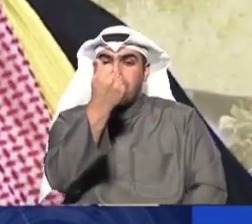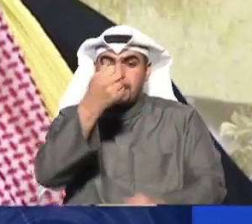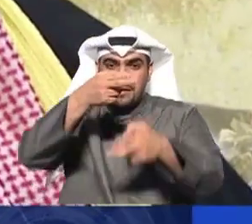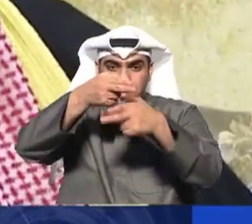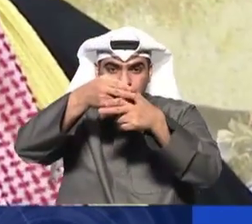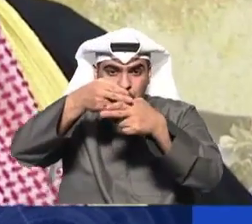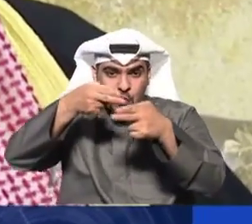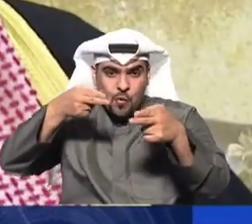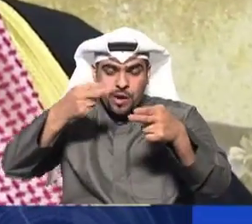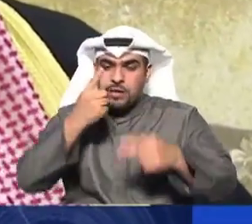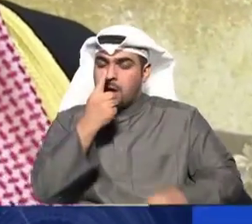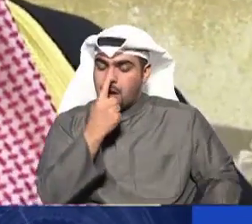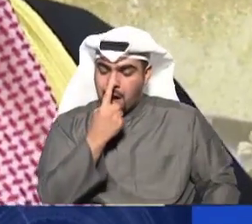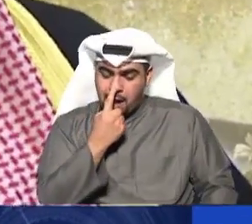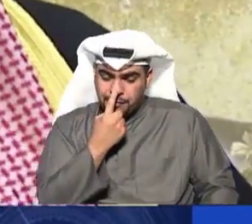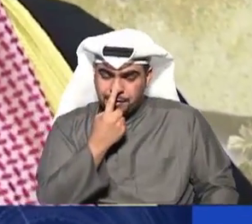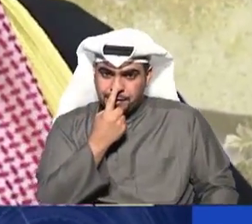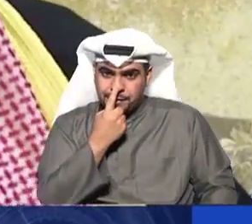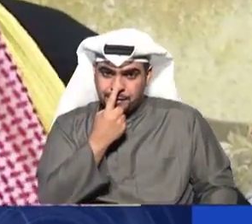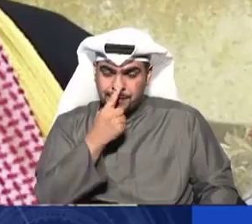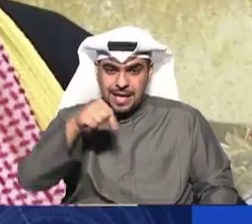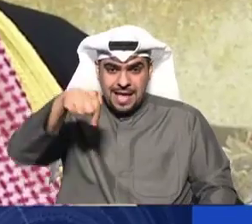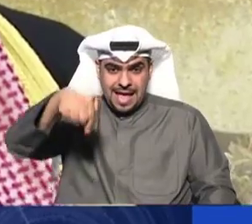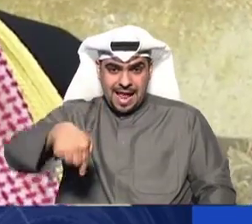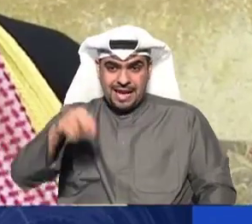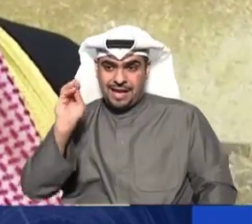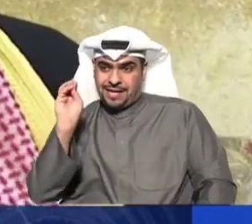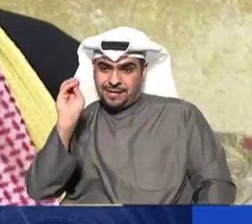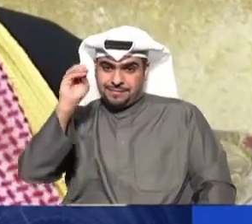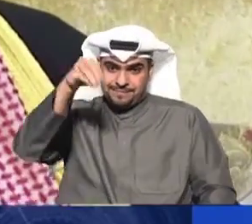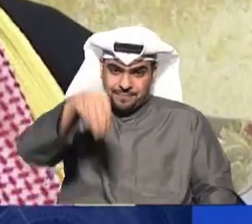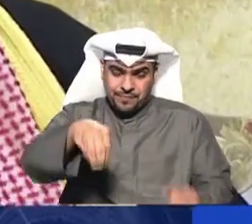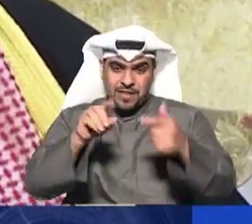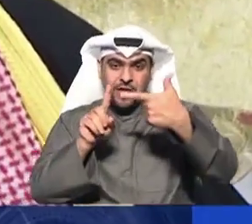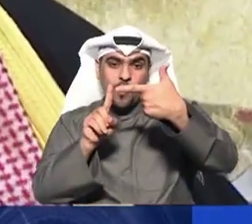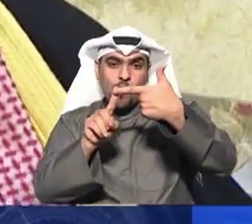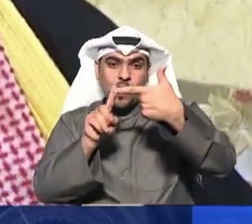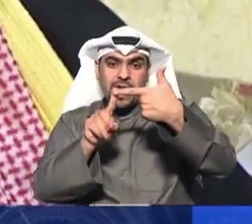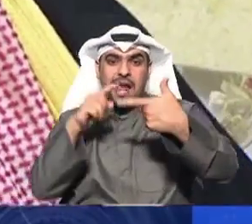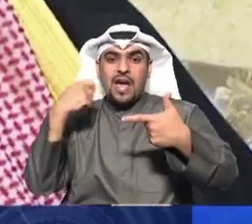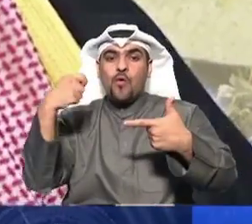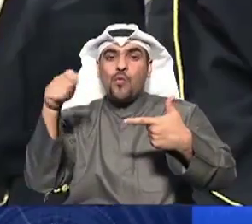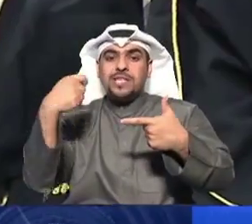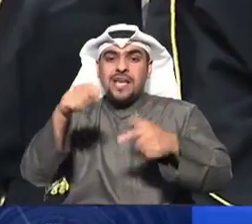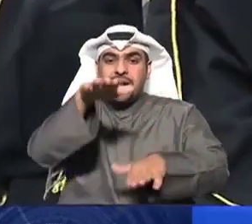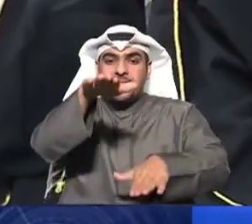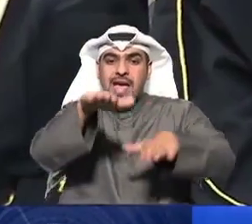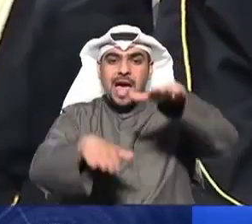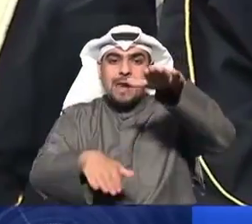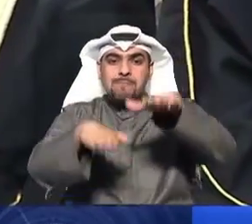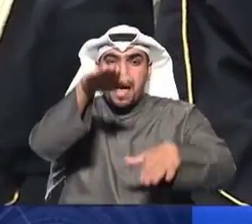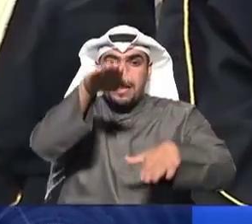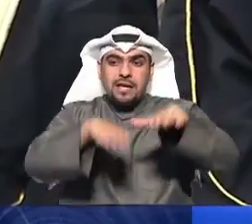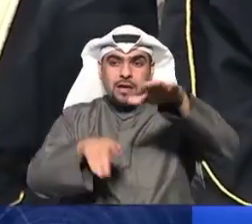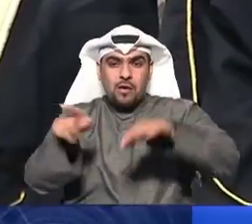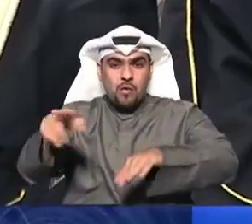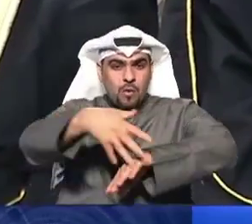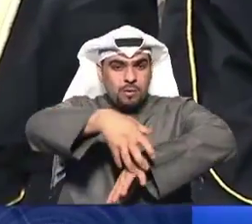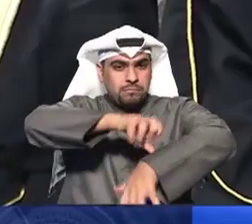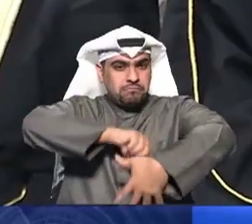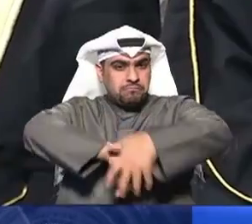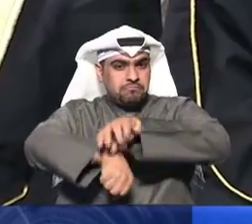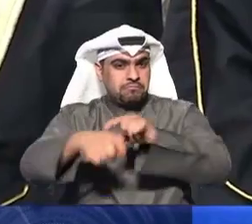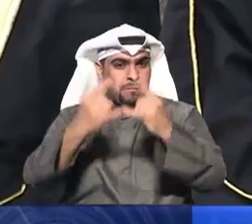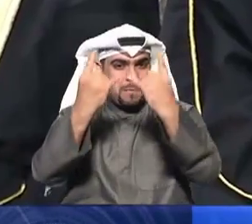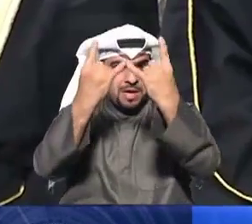الأخت مريم العقيل طول العمر استلمت بالوكالة وزارة المالية وقامت بجهد كبير طول العمر، والآن